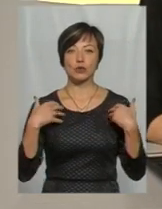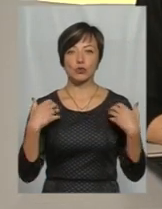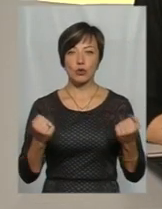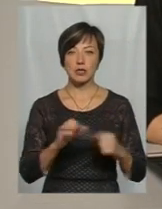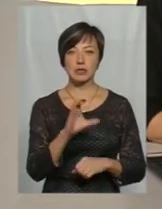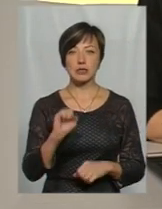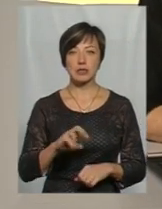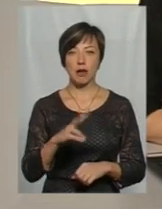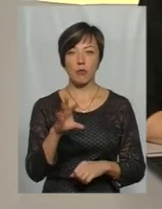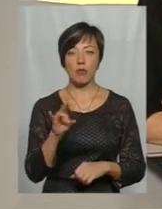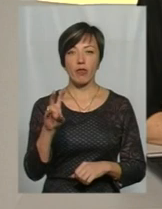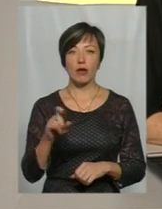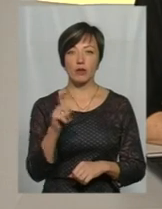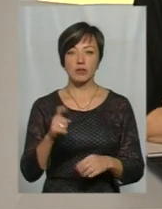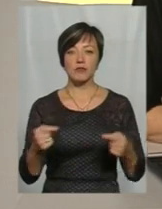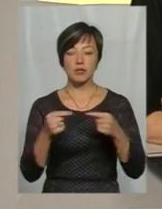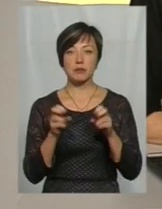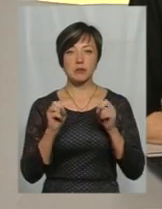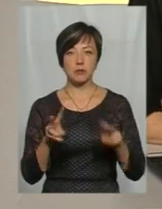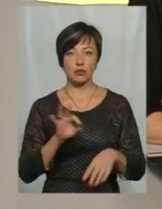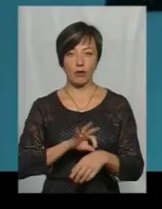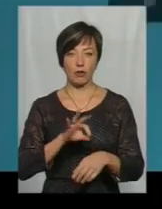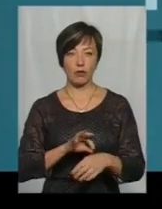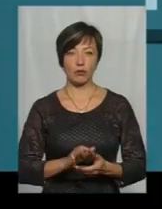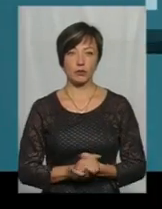сальмонельоз визначено як небезпечну хворобу.